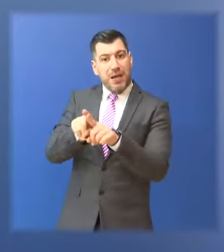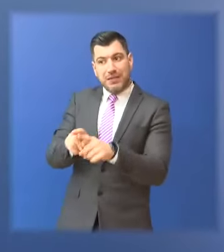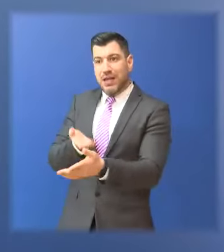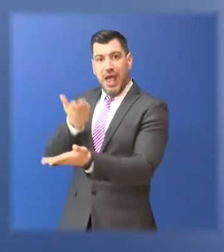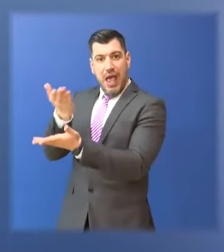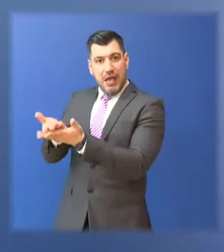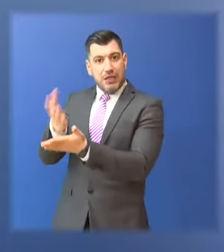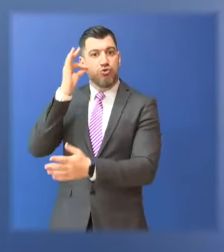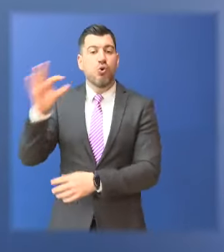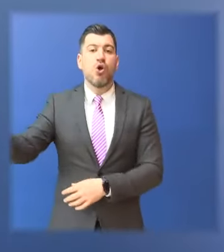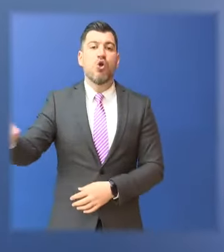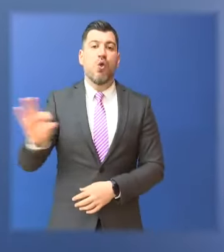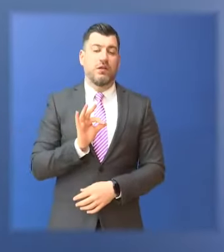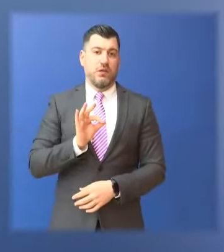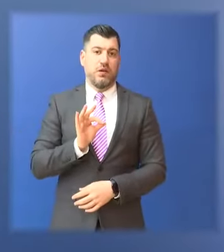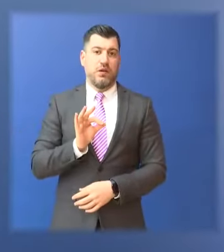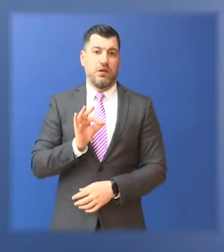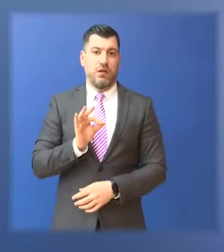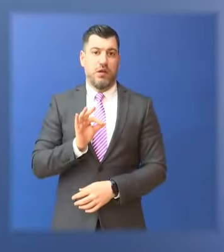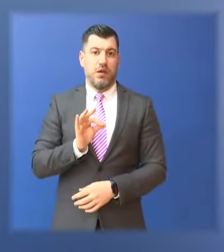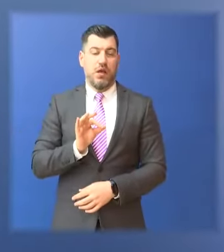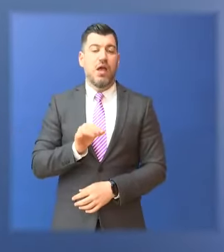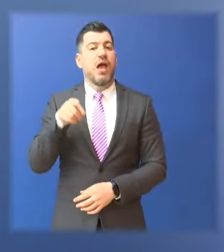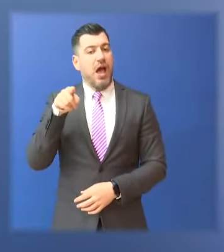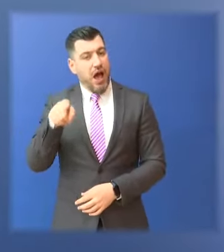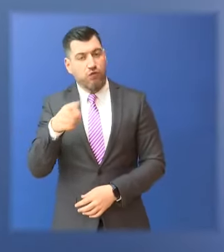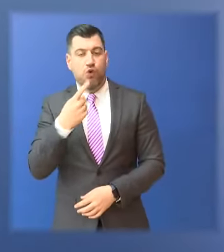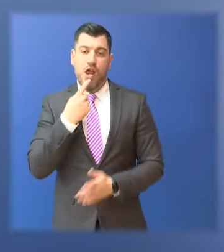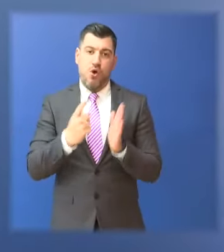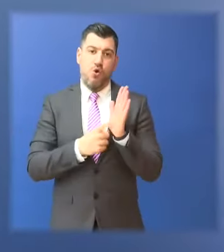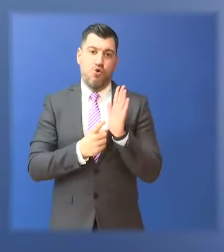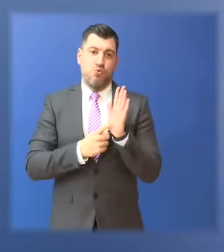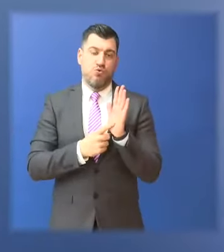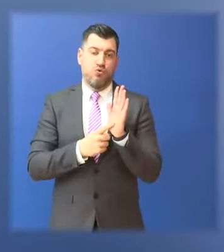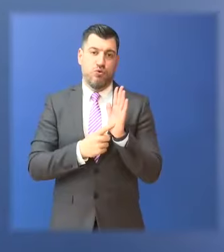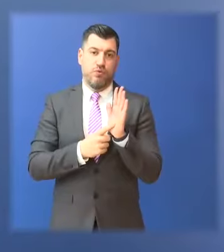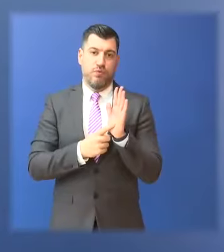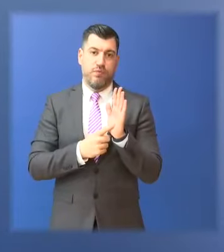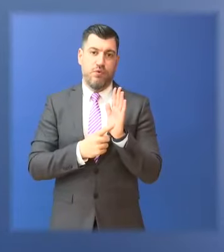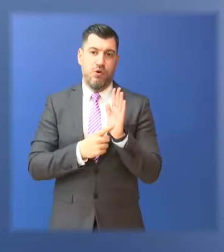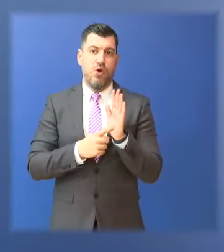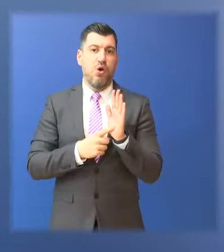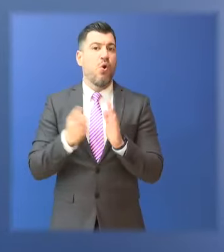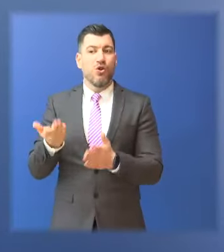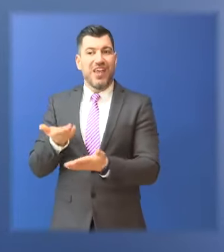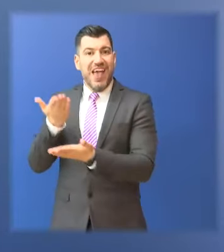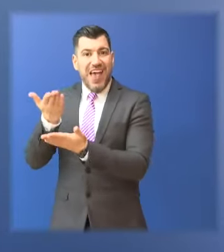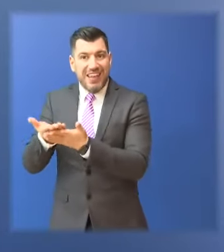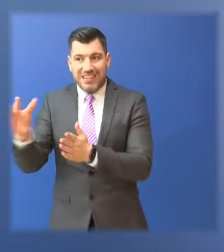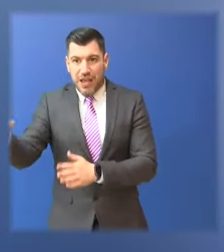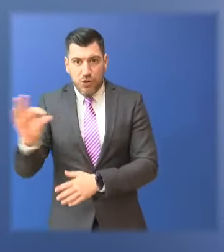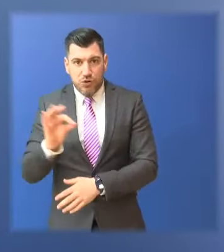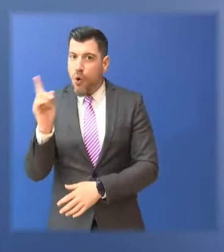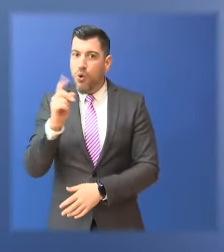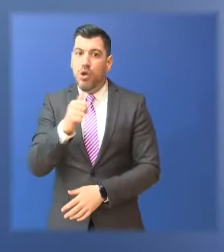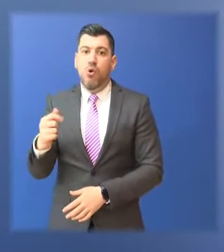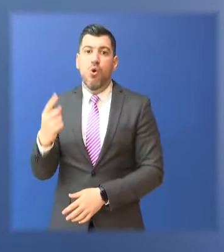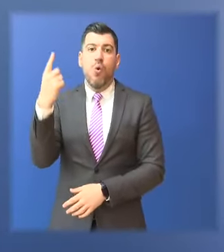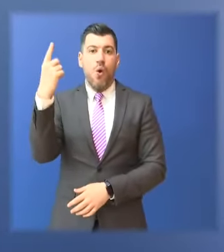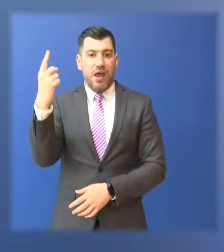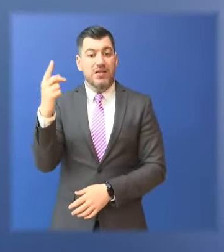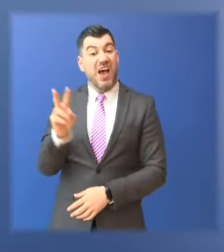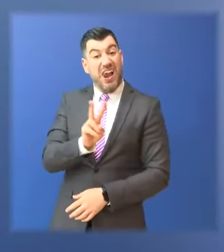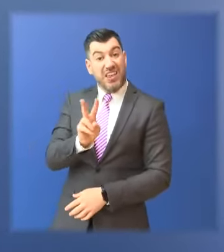μας παρέμβαση, δεν επεκτείνεται, όπως είπα και στην αρχική μου τοποθέτηση και το τόνισε χθες και ο Πρωθυπουργός, ούτε σε ζητήματα